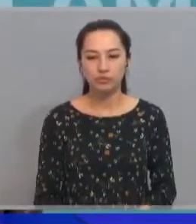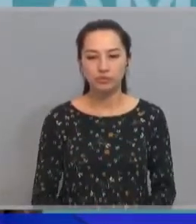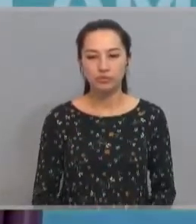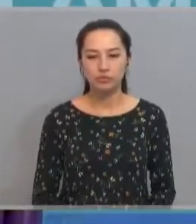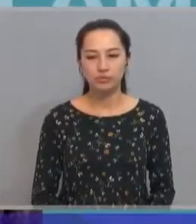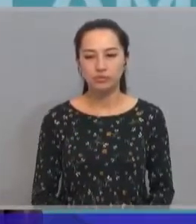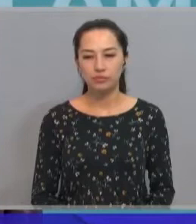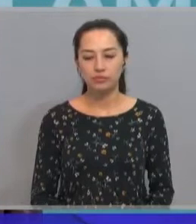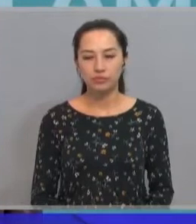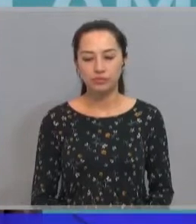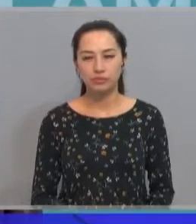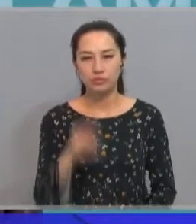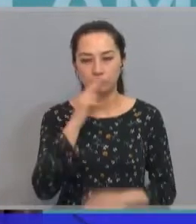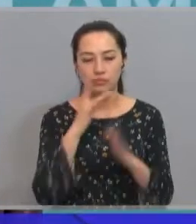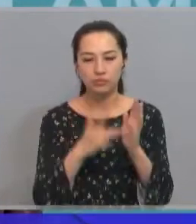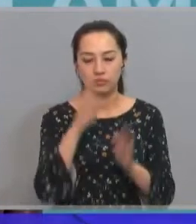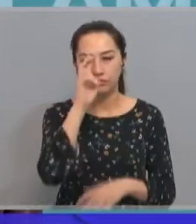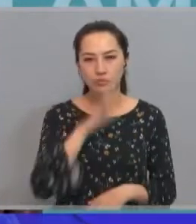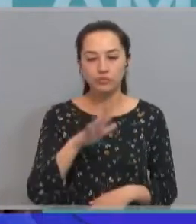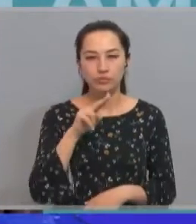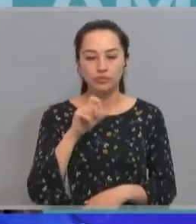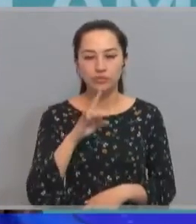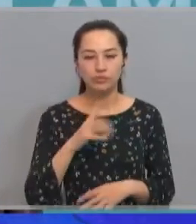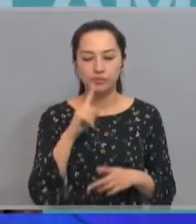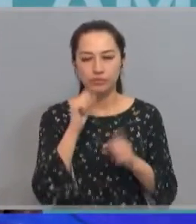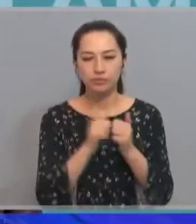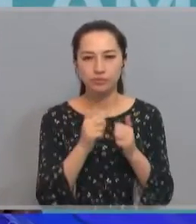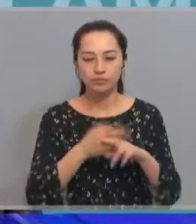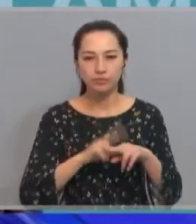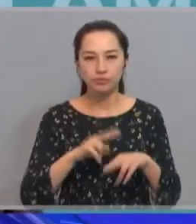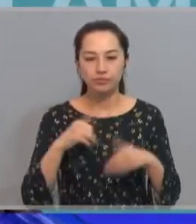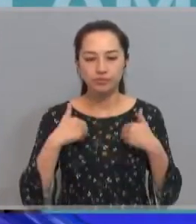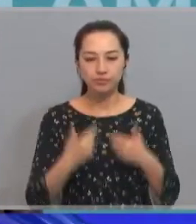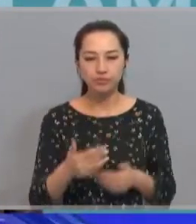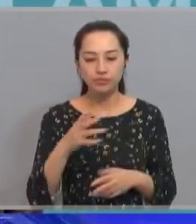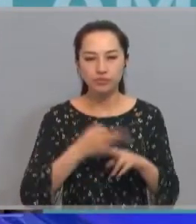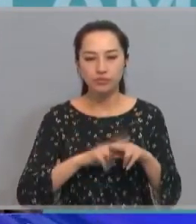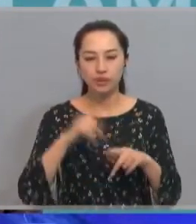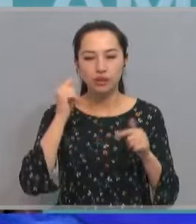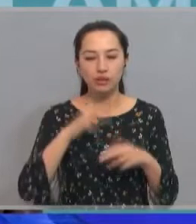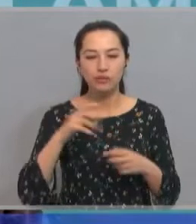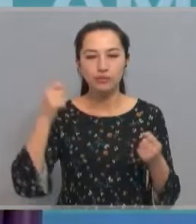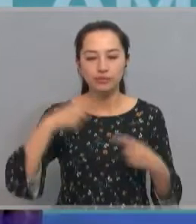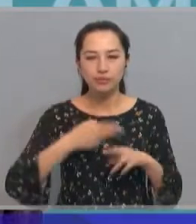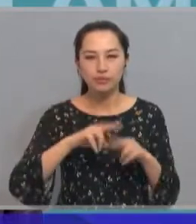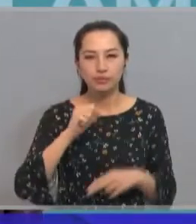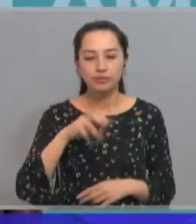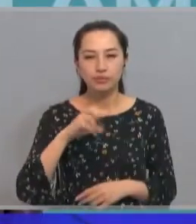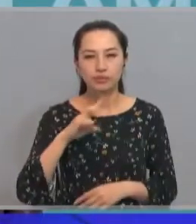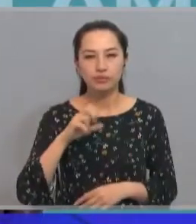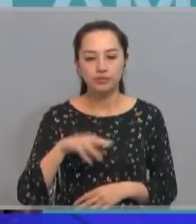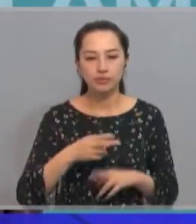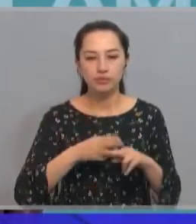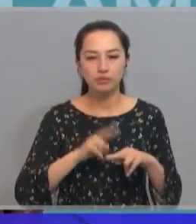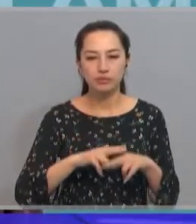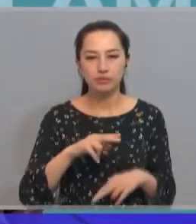басшысымен таныстырғалы отырмыз. Шымкент қалалық партия филиалы жанындағы саяси кеңестің шешіміне сәйкес Аманат партиясы Шымкент қалалық